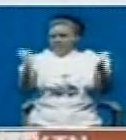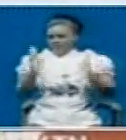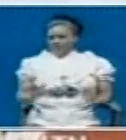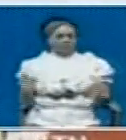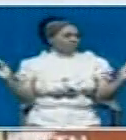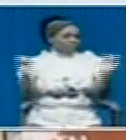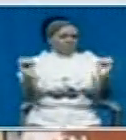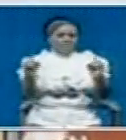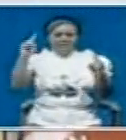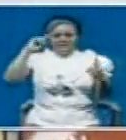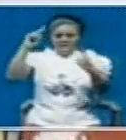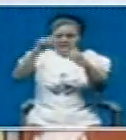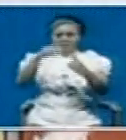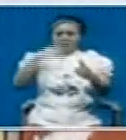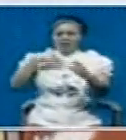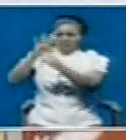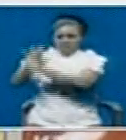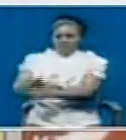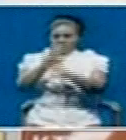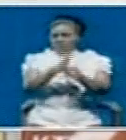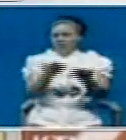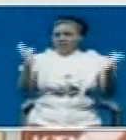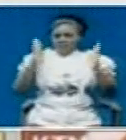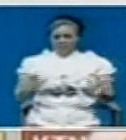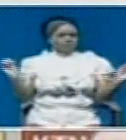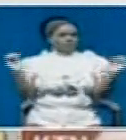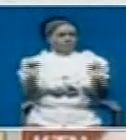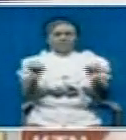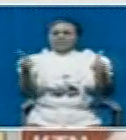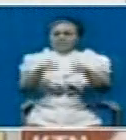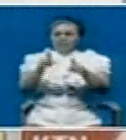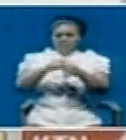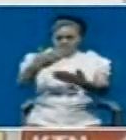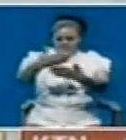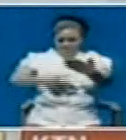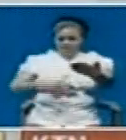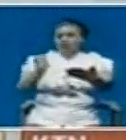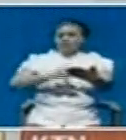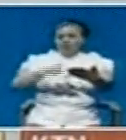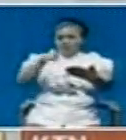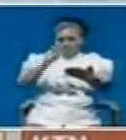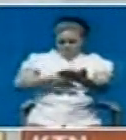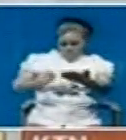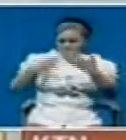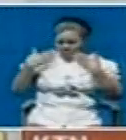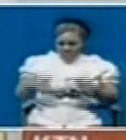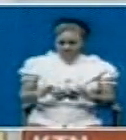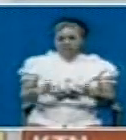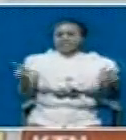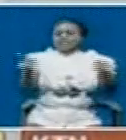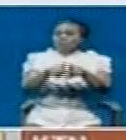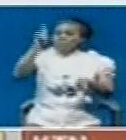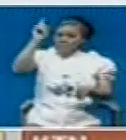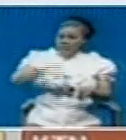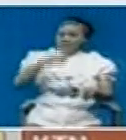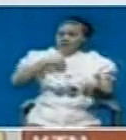not an exercise that is aimed at victimizing anybody. Kando na kujaza fomu maalum, yani biometric data form, ni